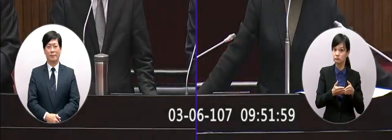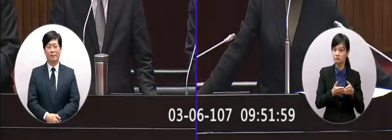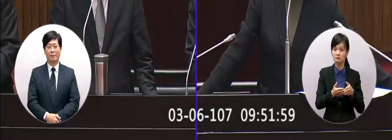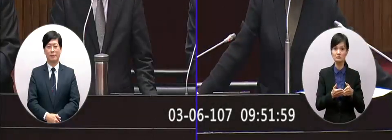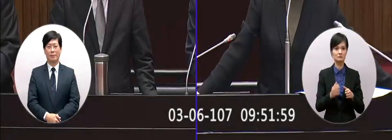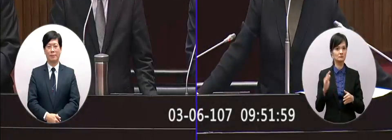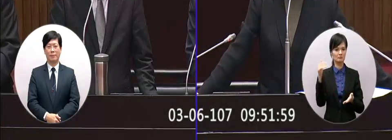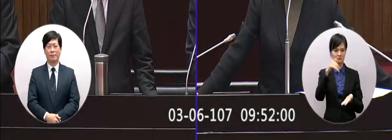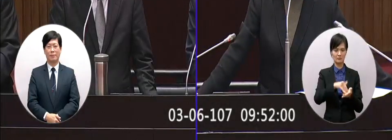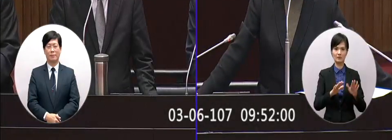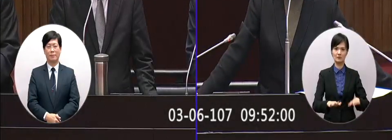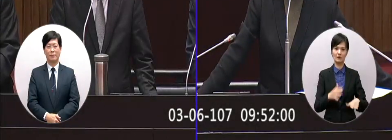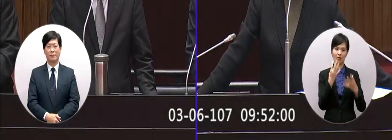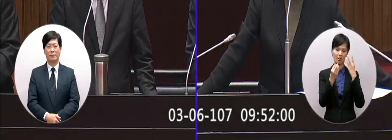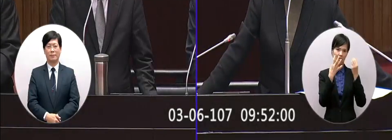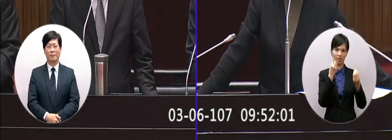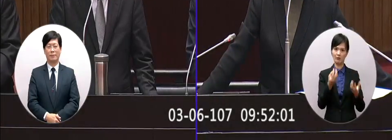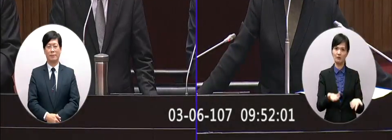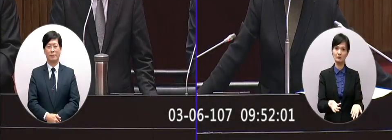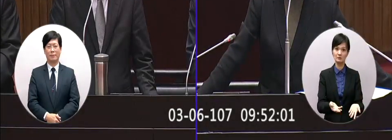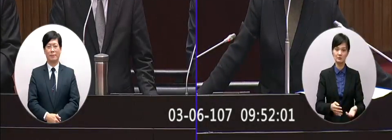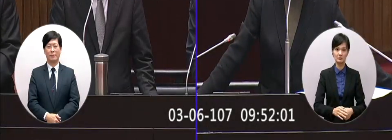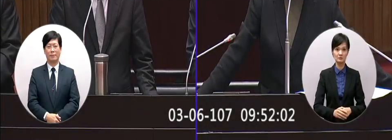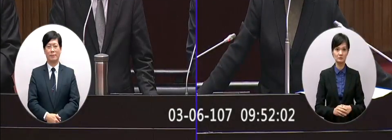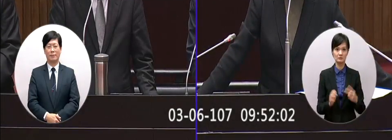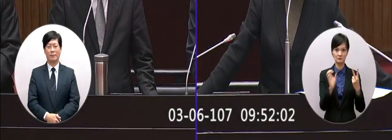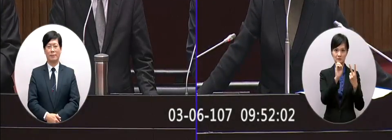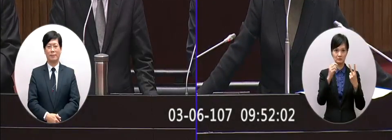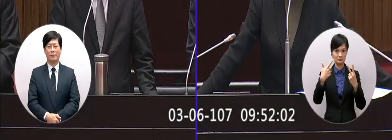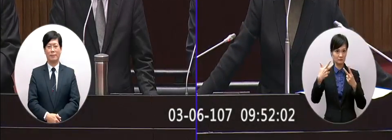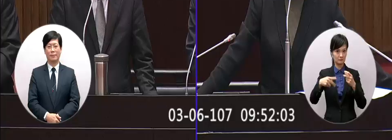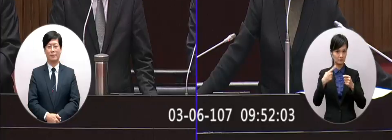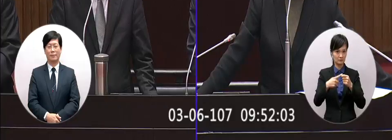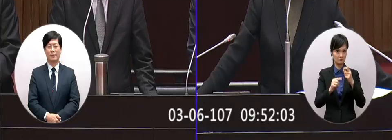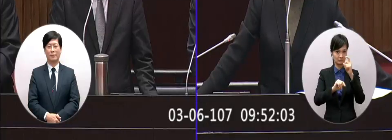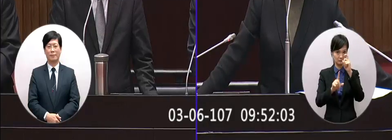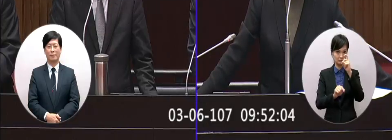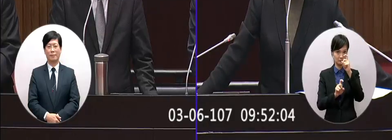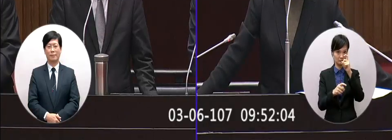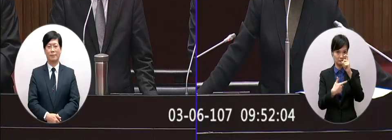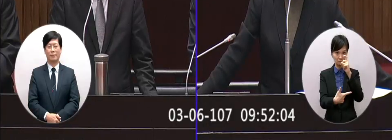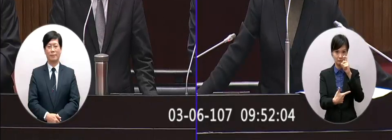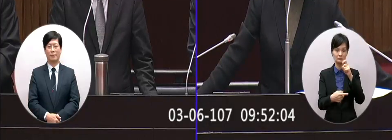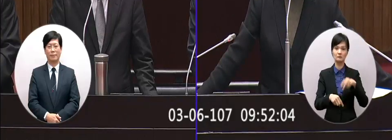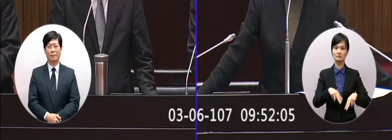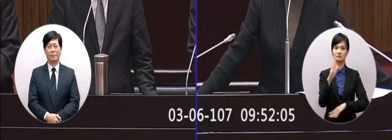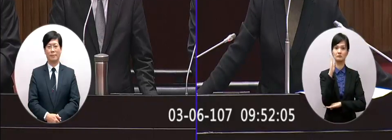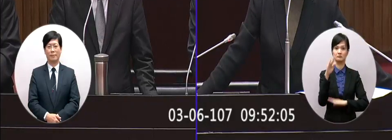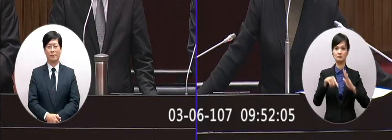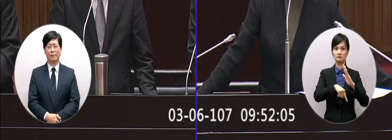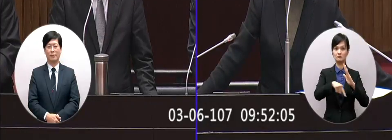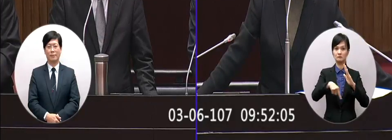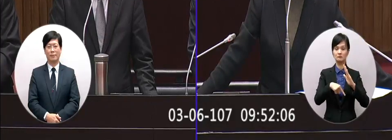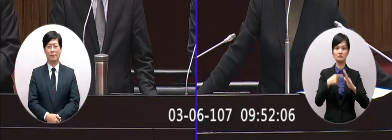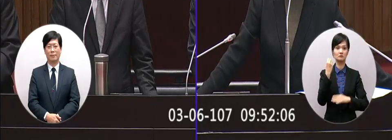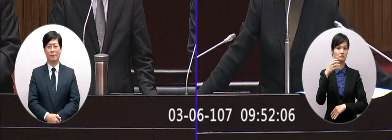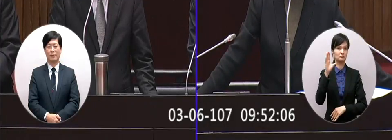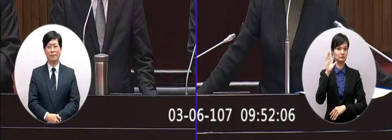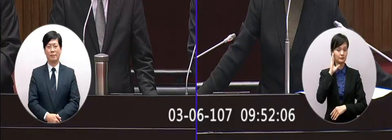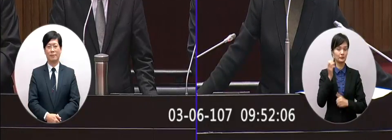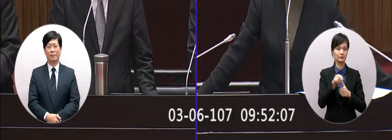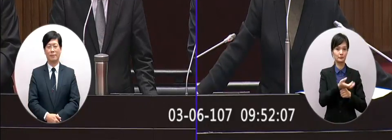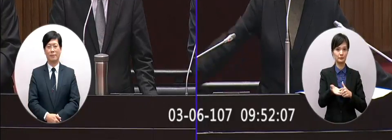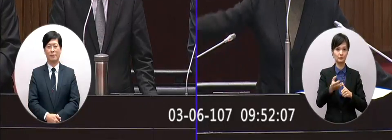到目前还没有仔细报告过。但是2017年的10月16号，你们行政院的新闻传播